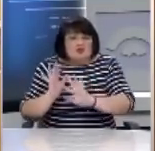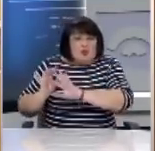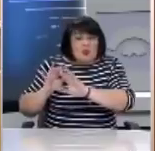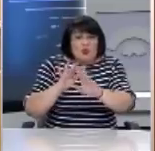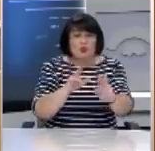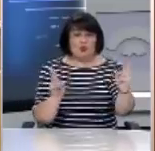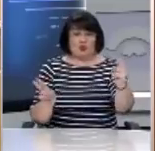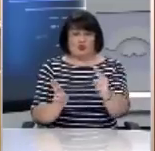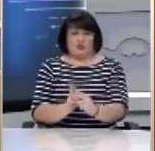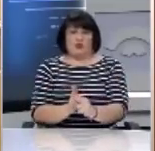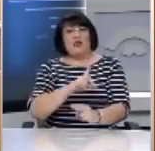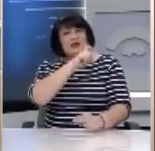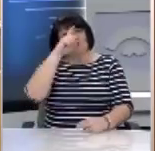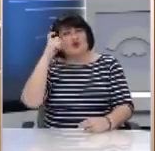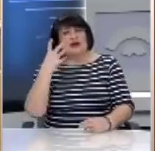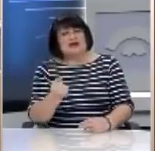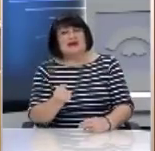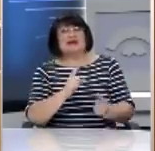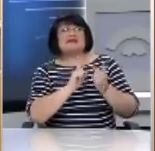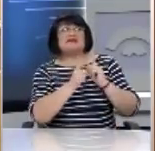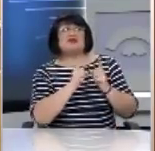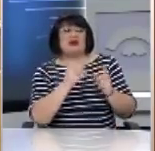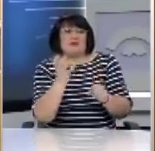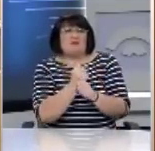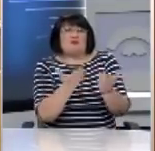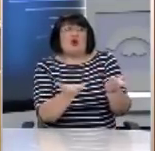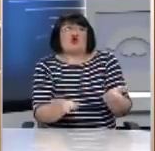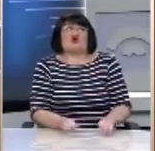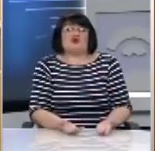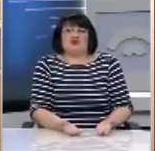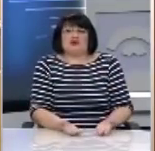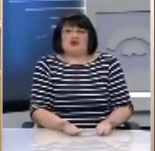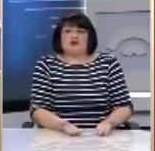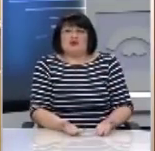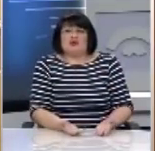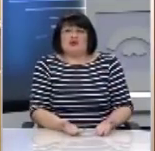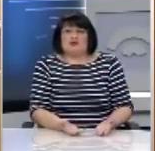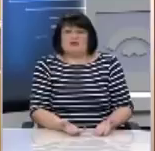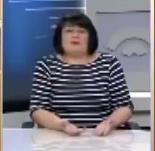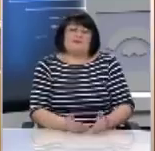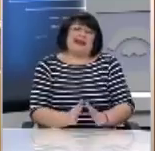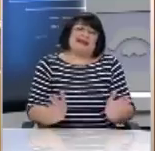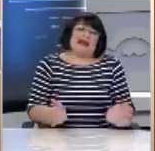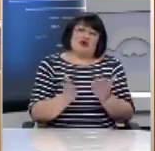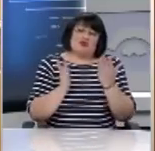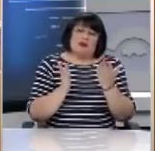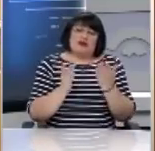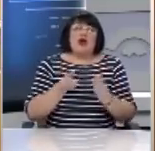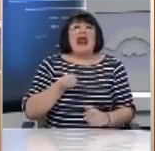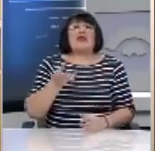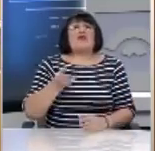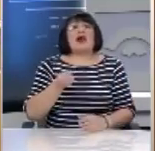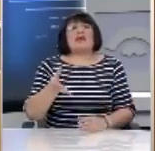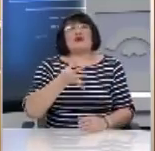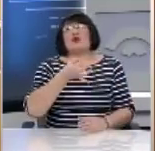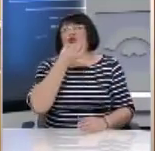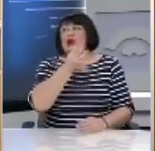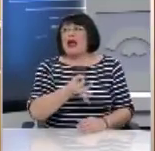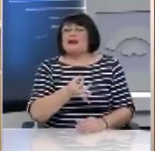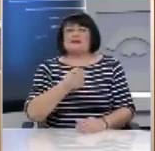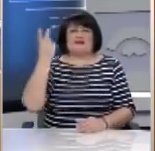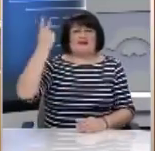έχει και δυσκολίες. Με βάση αυτή τη συμφωνία, πώς θα το καταφέρετε αυτό? Και εν διάφορη πτώση, μιας και μιλάτε για νούμερα,